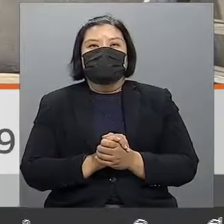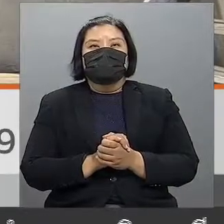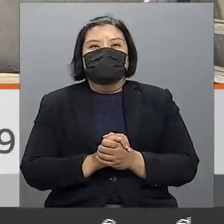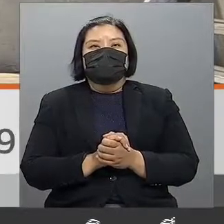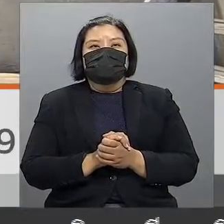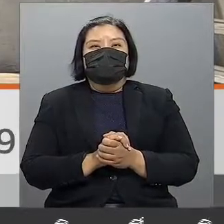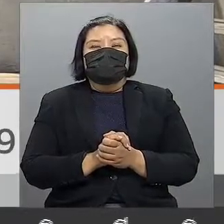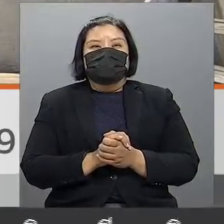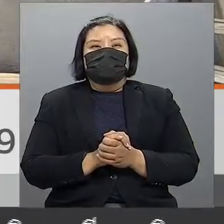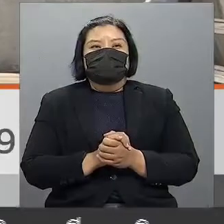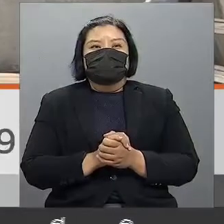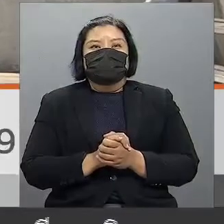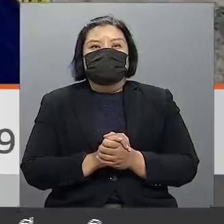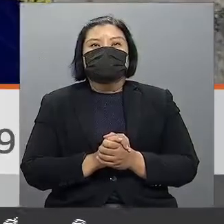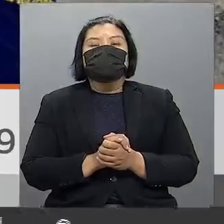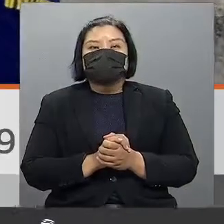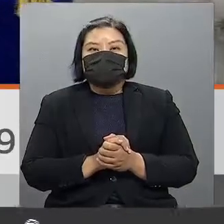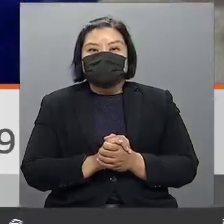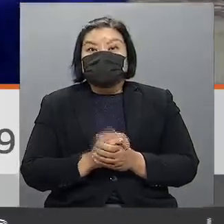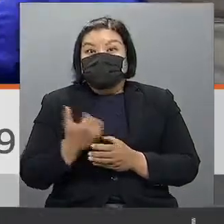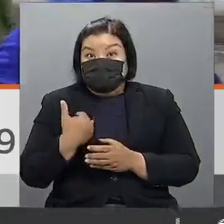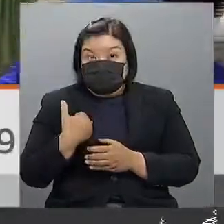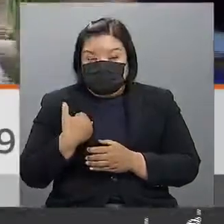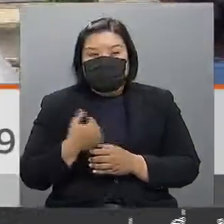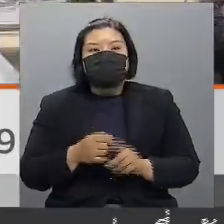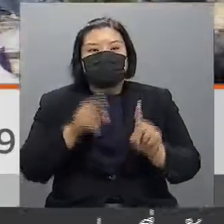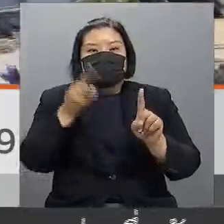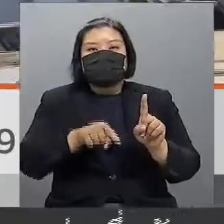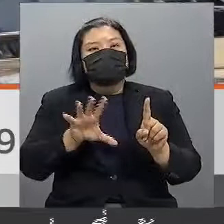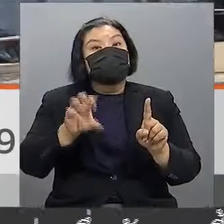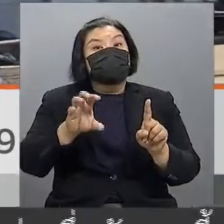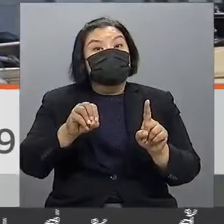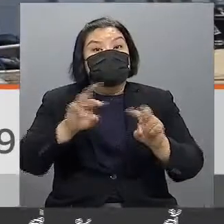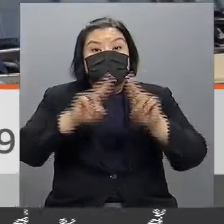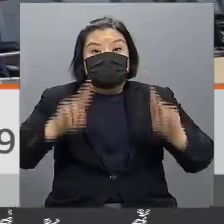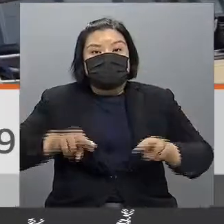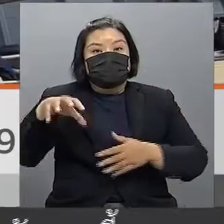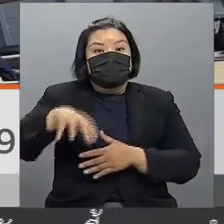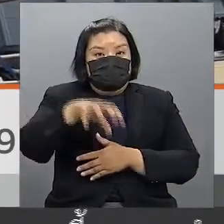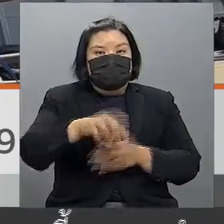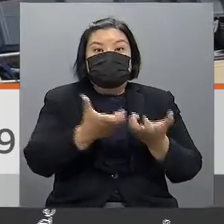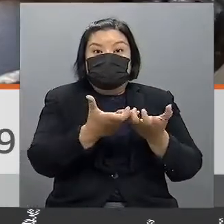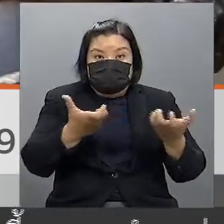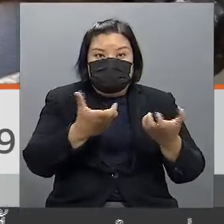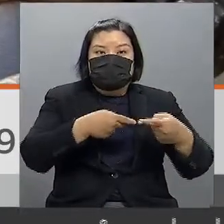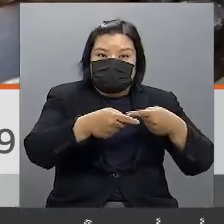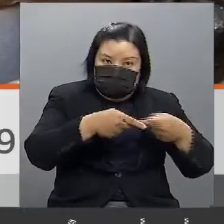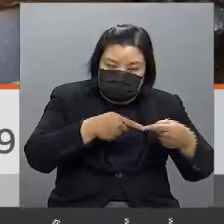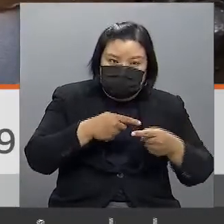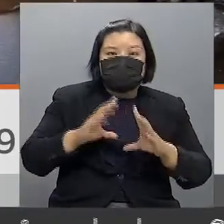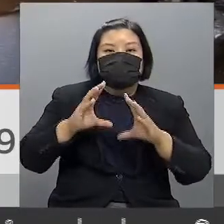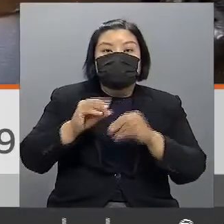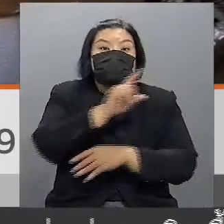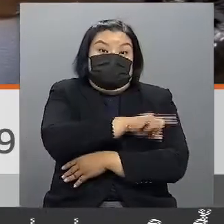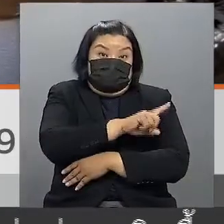ที่นี่เป็นหนึ่งในร้านกว่า50แห่งที่คัดแยกขยะพลาสติกและโฟมบริจาคให้แก่องค์การปกครองส่วนท้องถิ่น